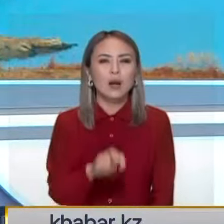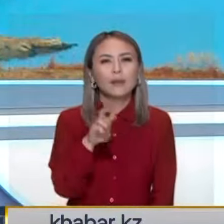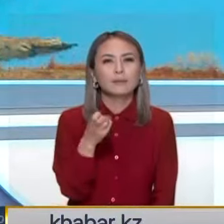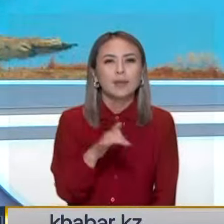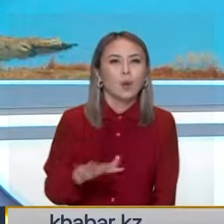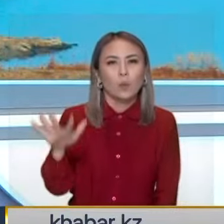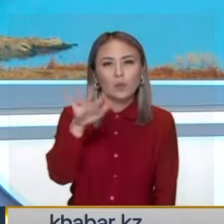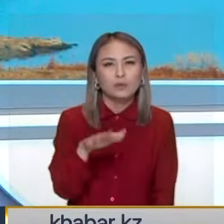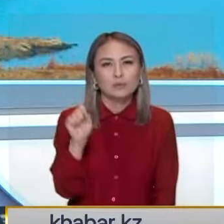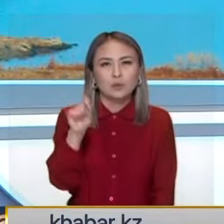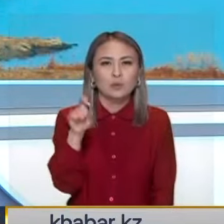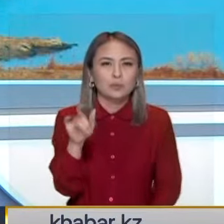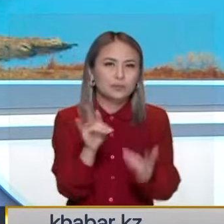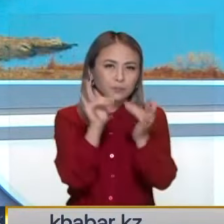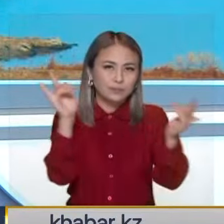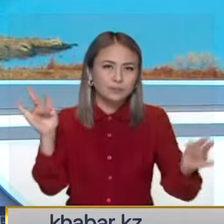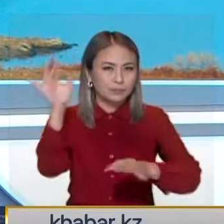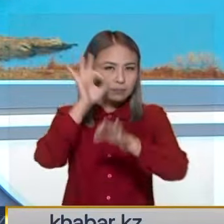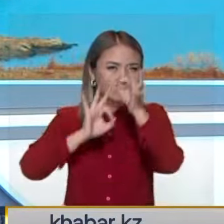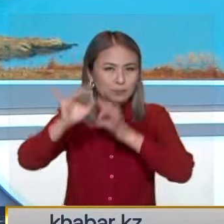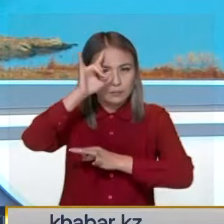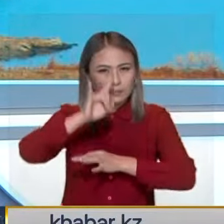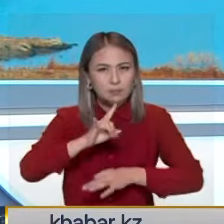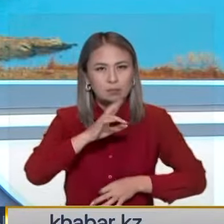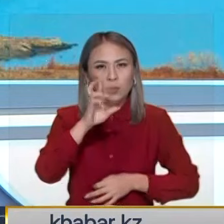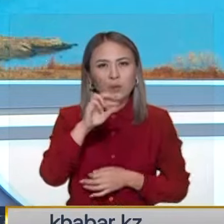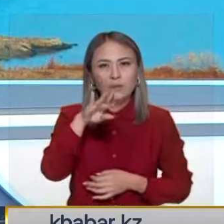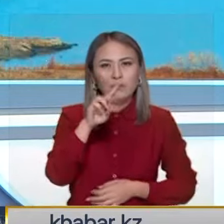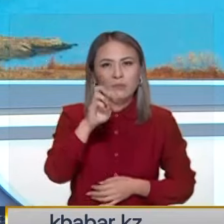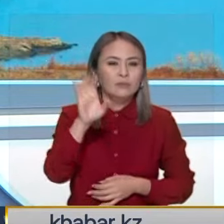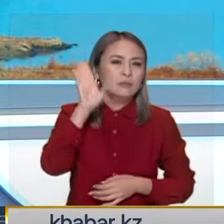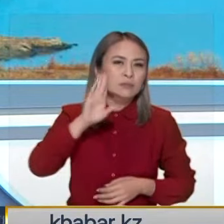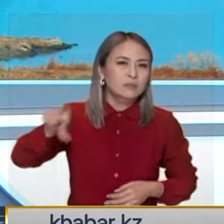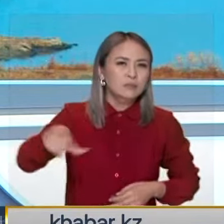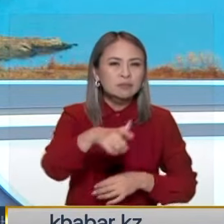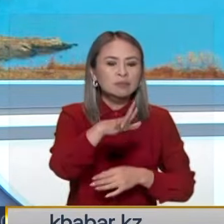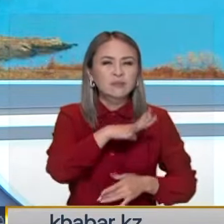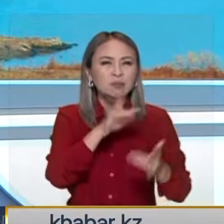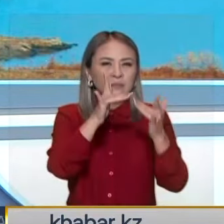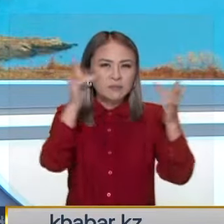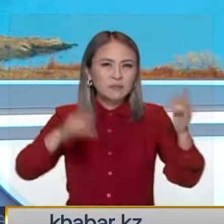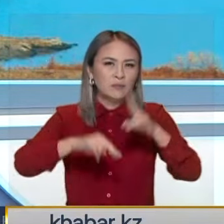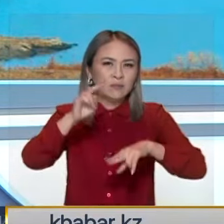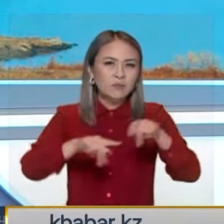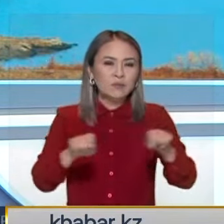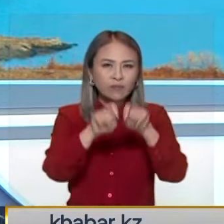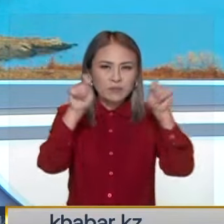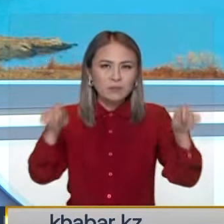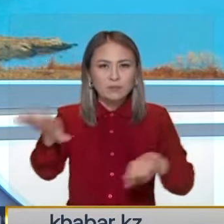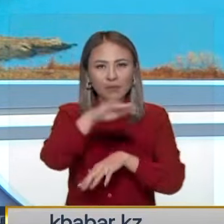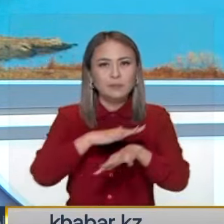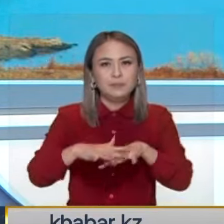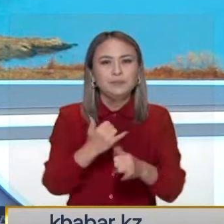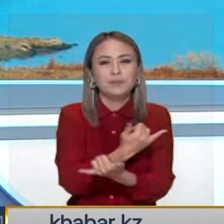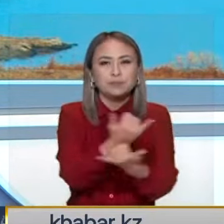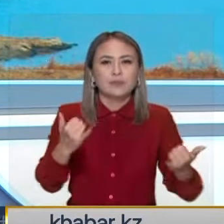Алтай өлкөсүндөгү алтын көпүр. Шығыс Қазақстан облысында Бұқтырма су қоймасының үстінен салынған көпір ашылып, аймақ